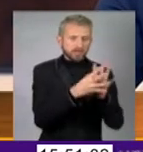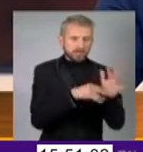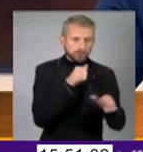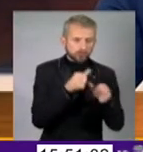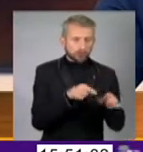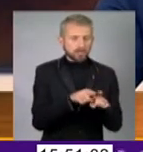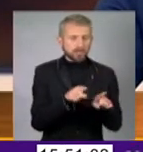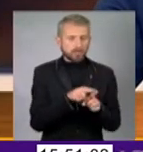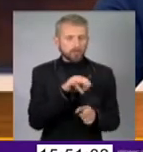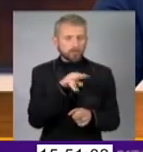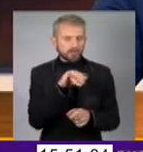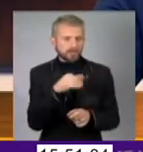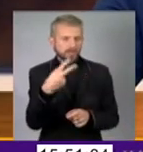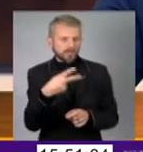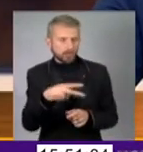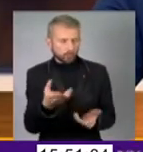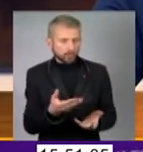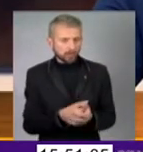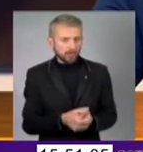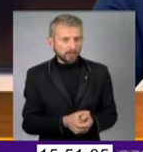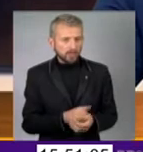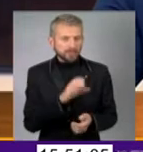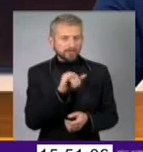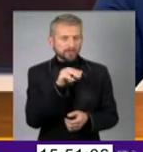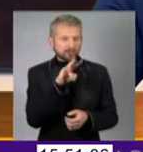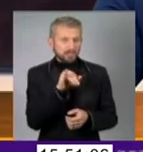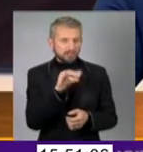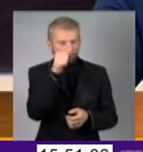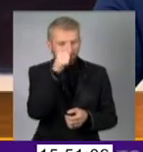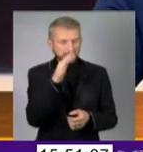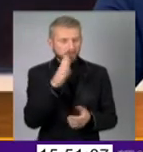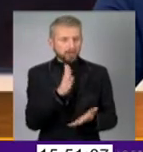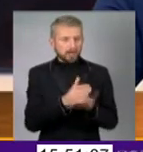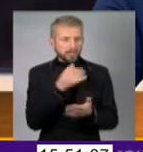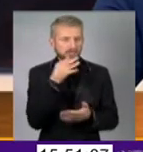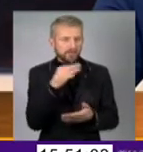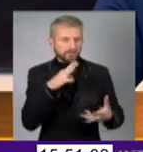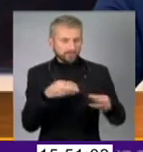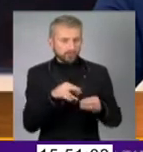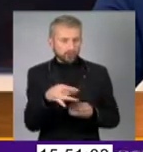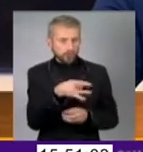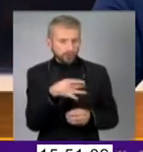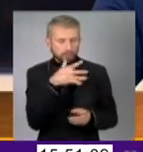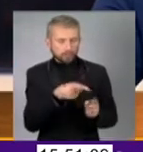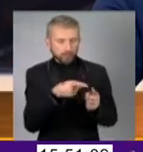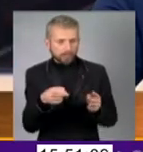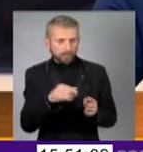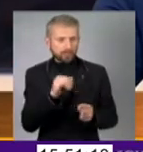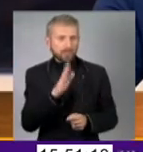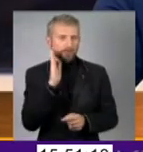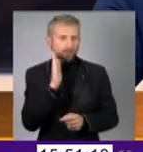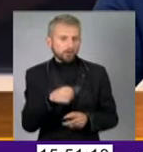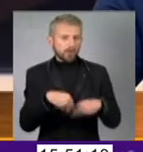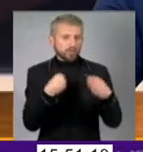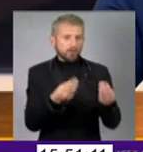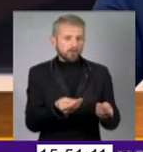липні 20-го. Угу. От якраз ми в січні місяці будемо мати звіт по районам, по тим термінам. І будемо